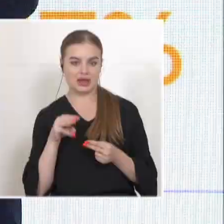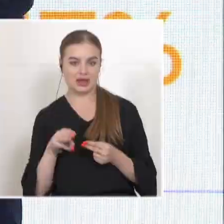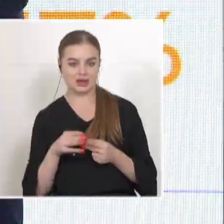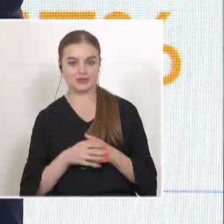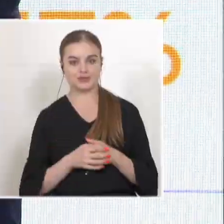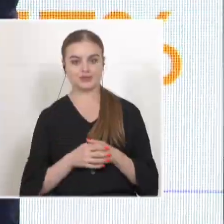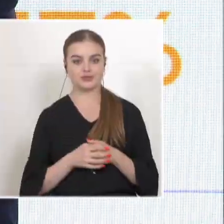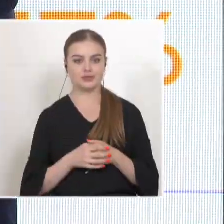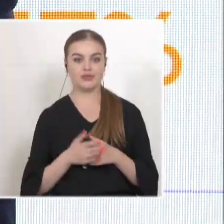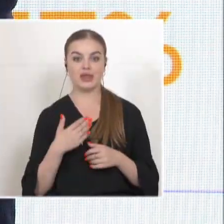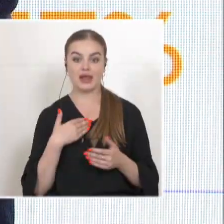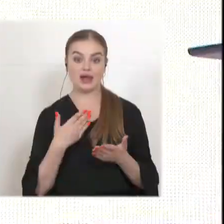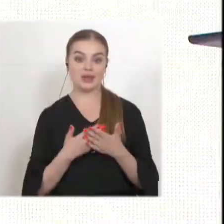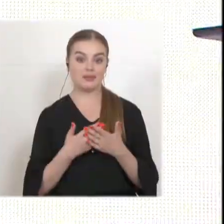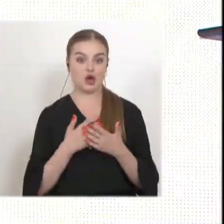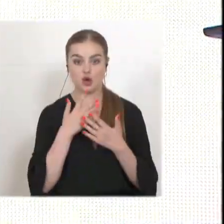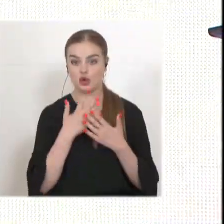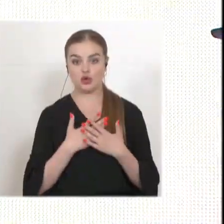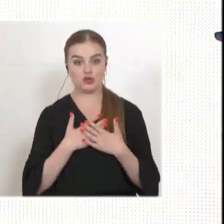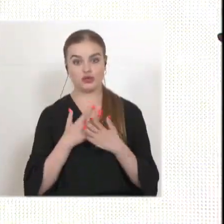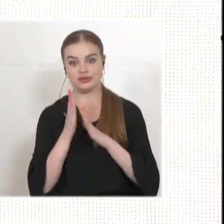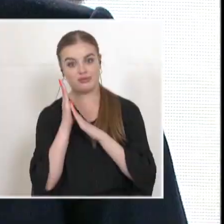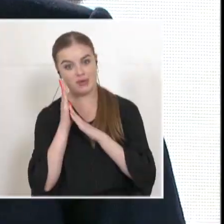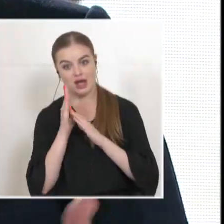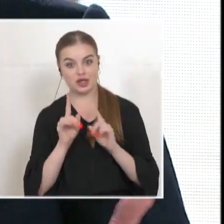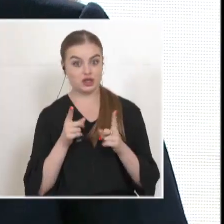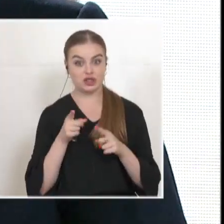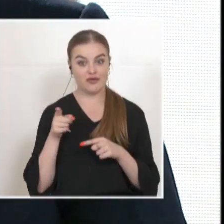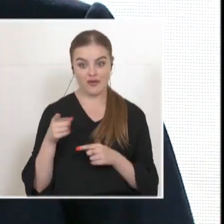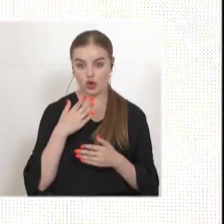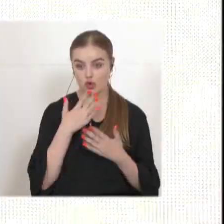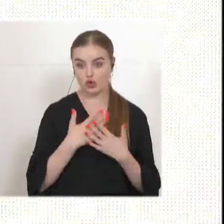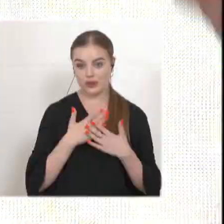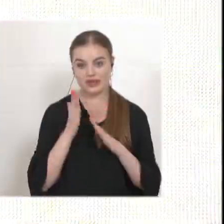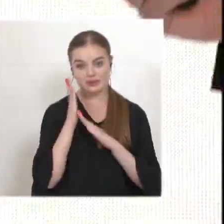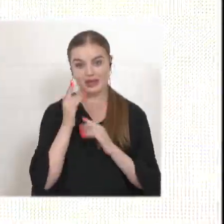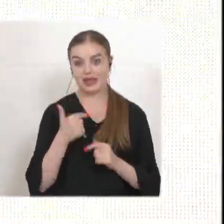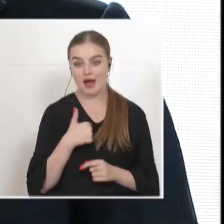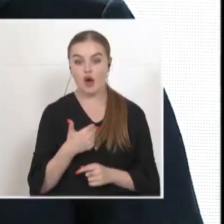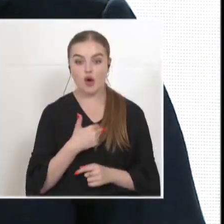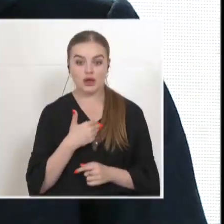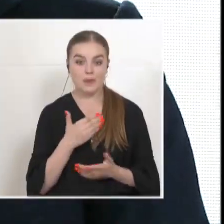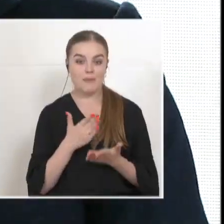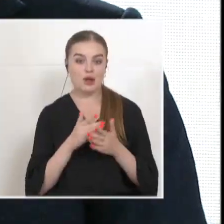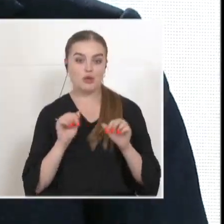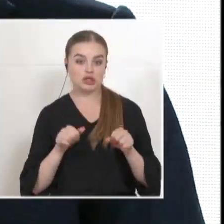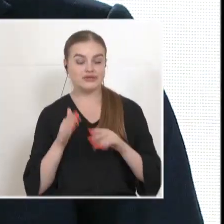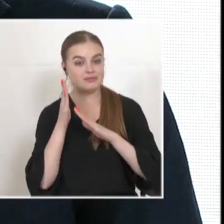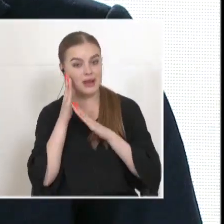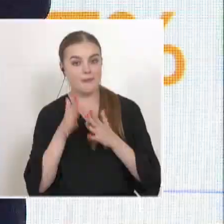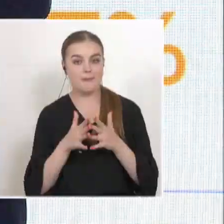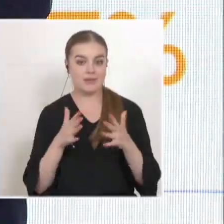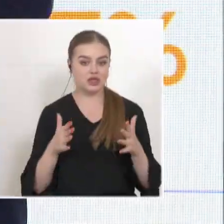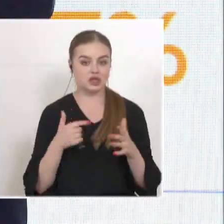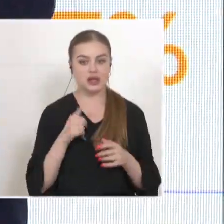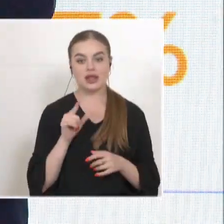Я, наприклад, люблю спати. Чи ви любите спати? Я хотів би мати можливість спати більше. Я думаю,